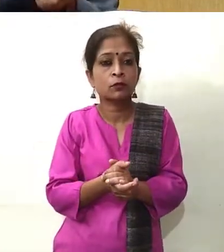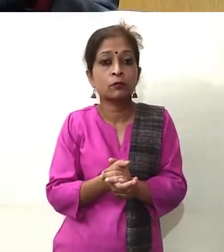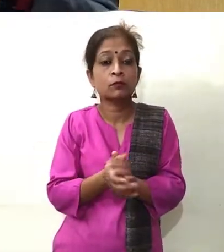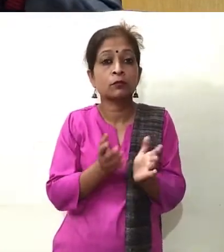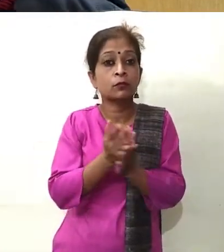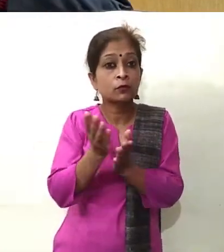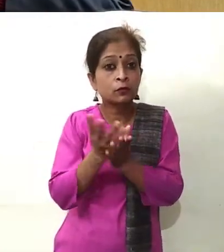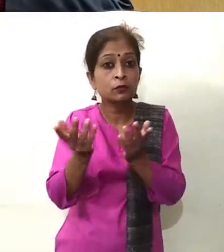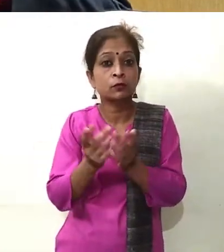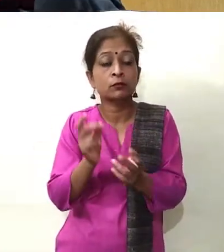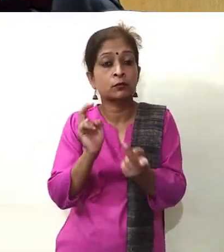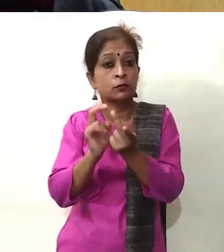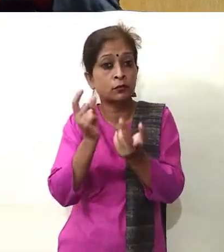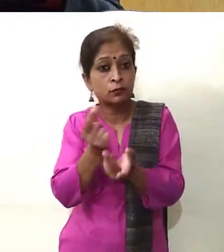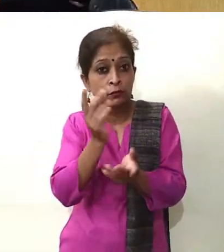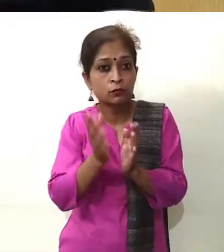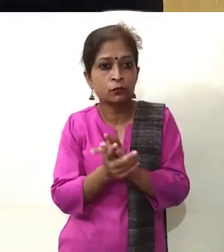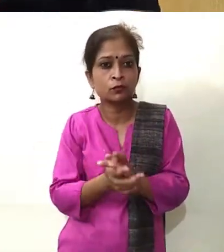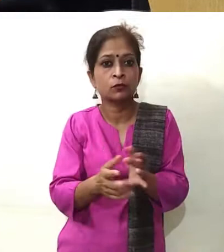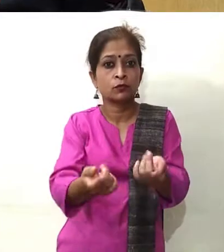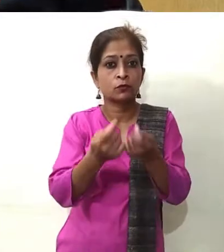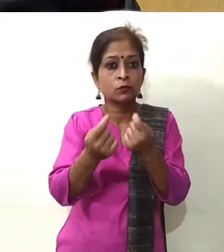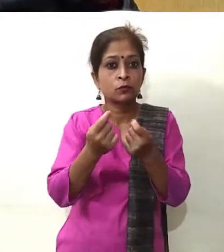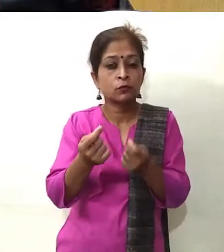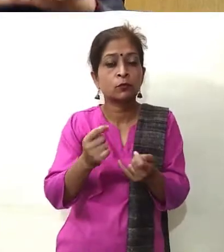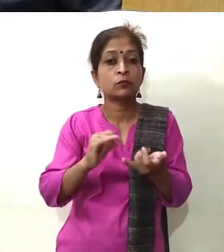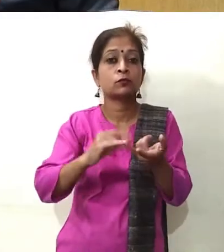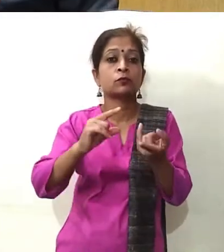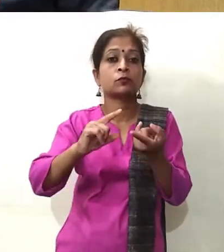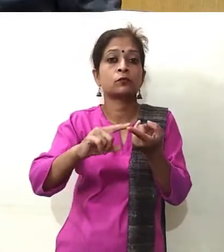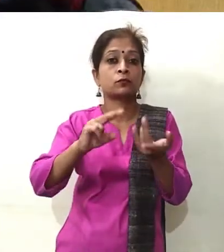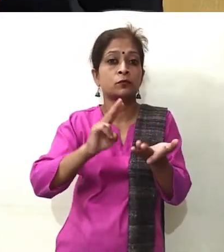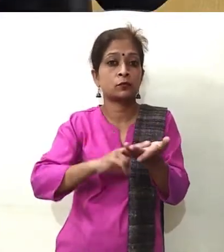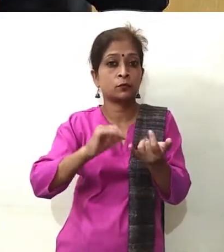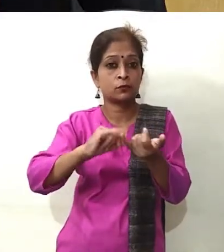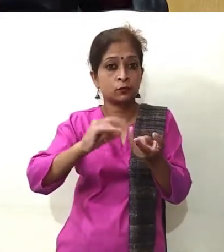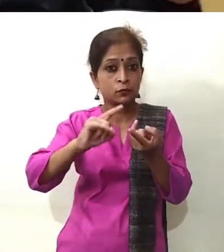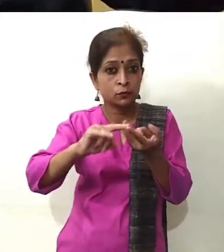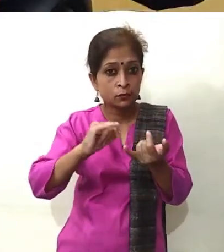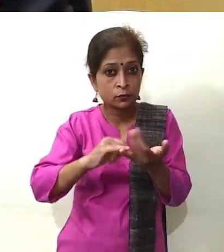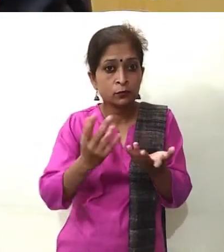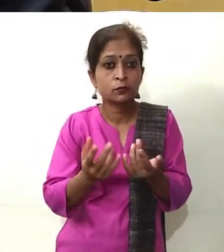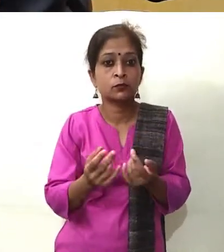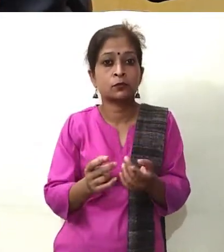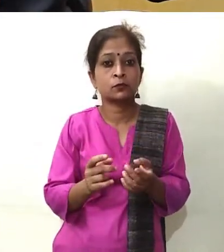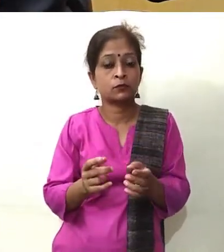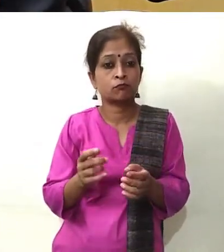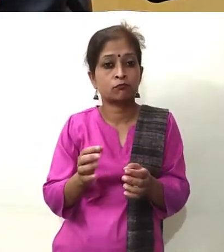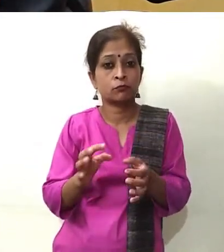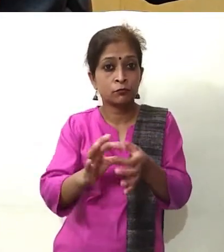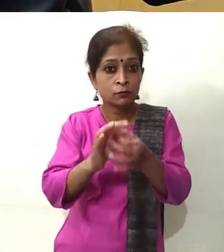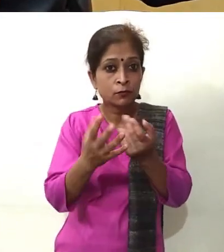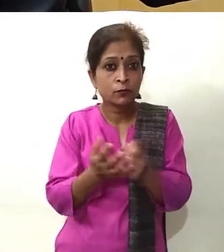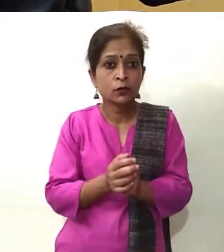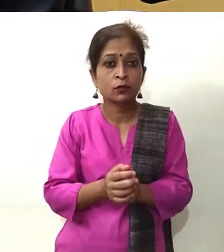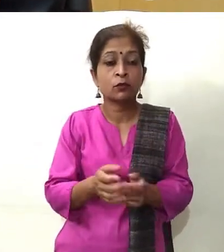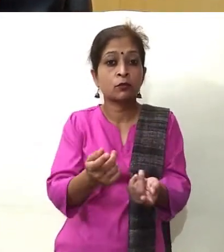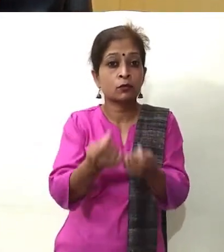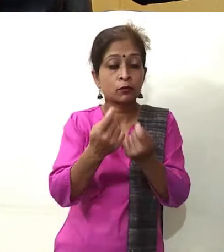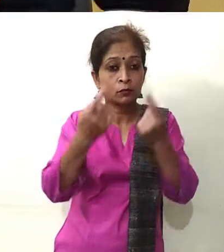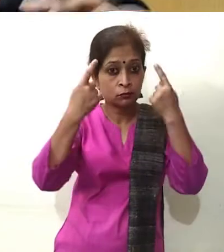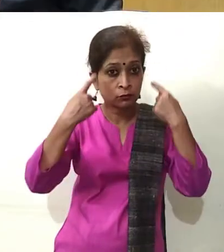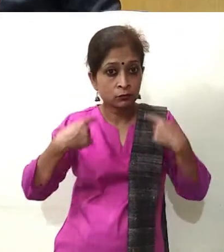हो। तो घोड़े इंद्रियों के प्रतीक हैं, कृष्ण मन के प्रतीक हैं, रथ शरीर का प्रतीक